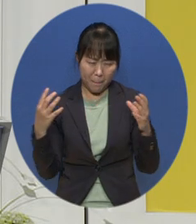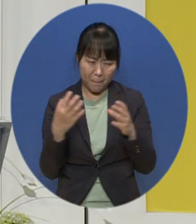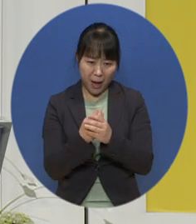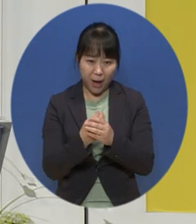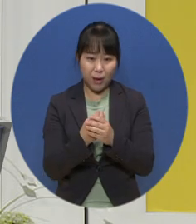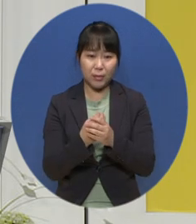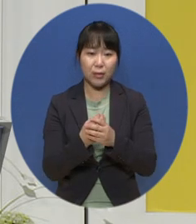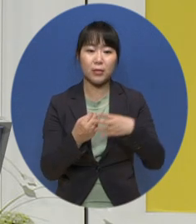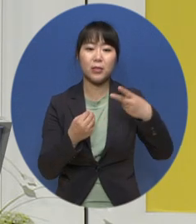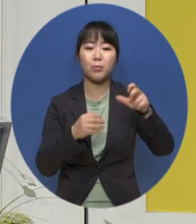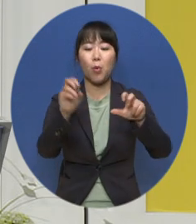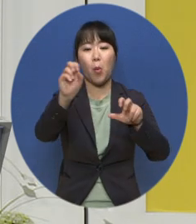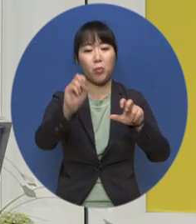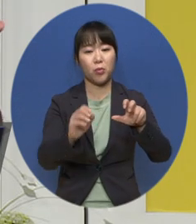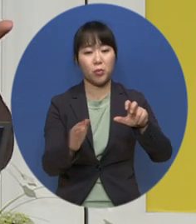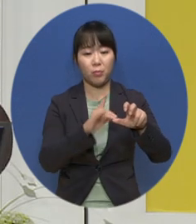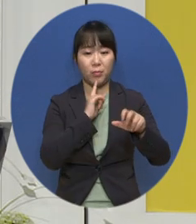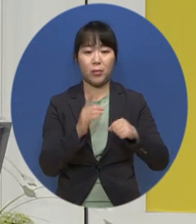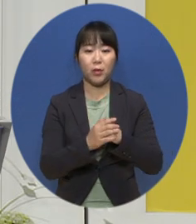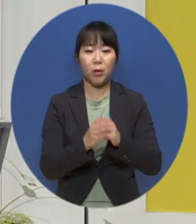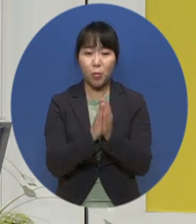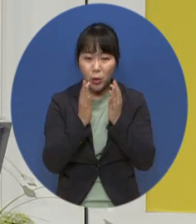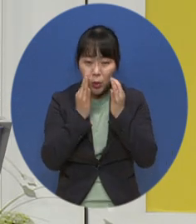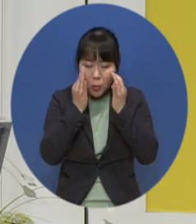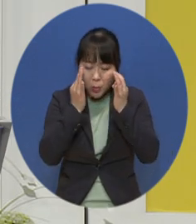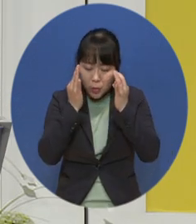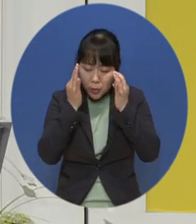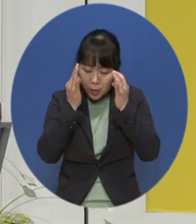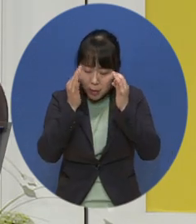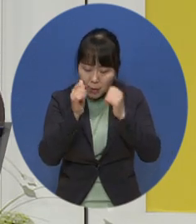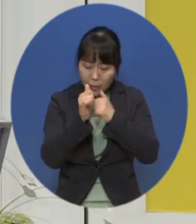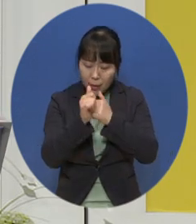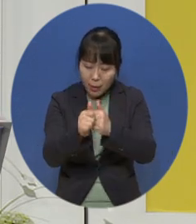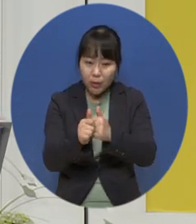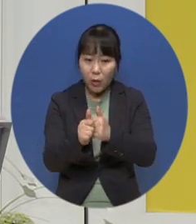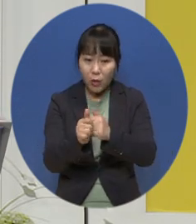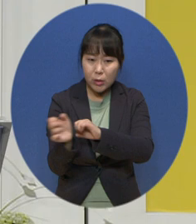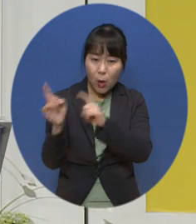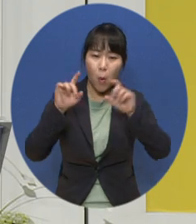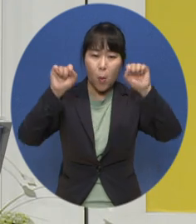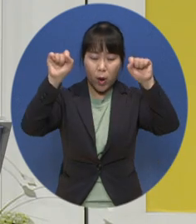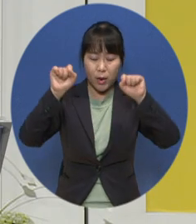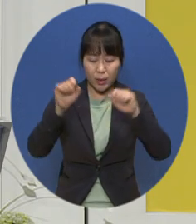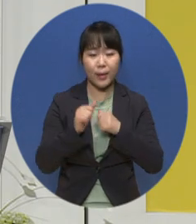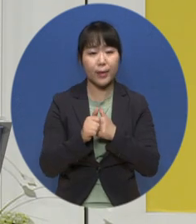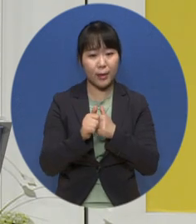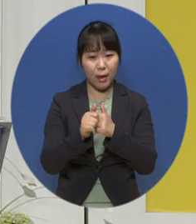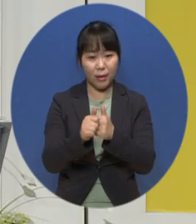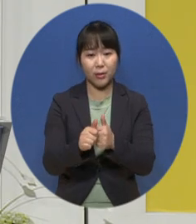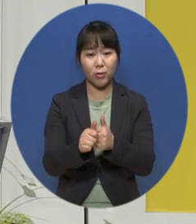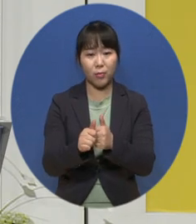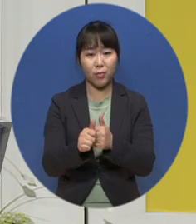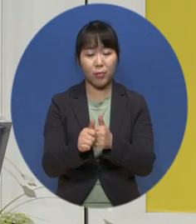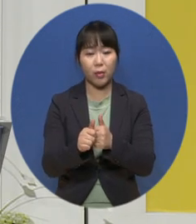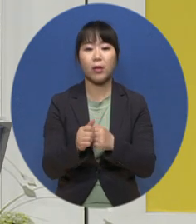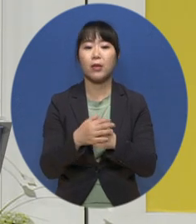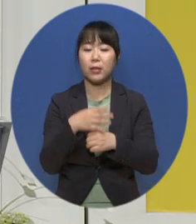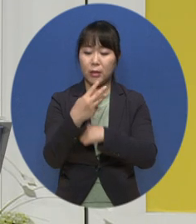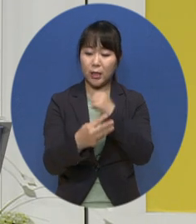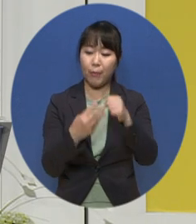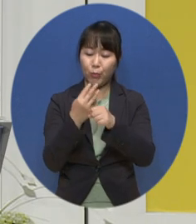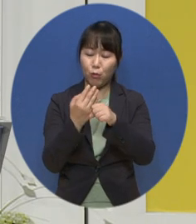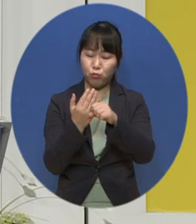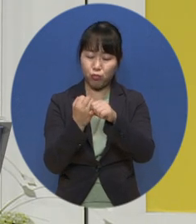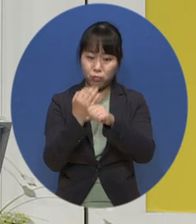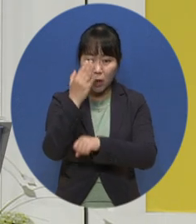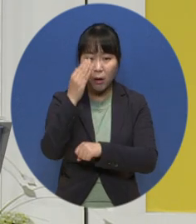가 완치율이 있답니다 얼마만큼 자기가 노력해서 이제 재활 운동을 한 않았다 따르겠다 나서 3년이 지나 가서